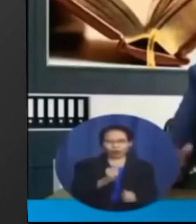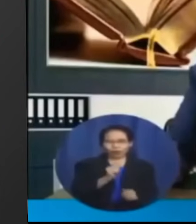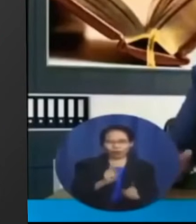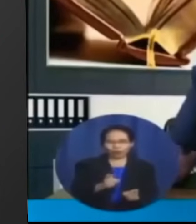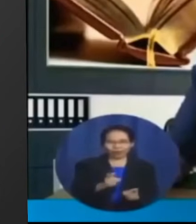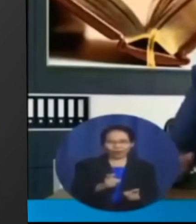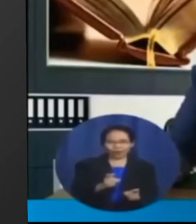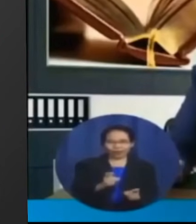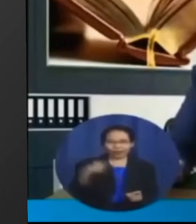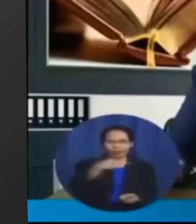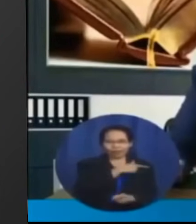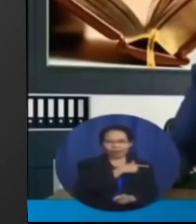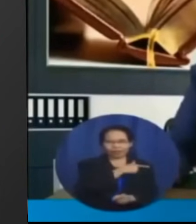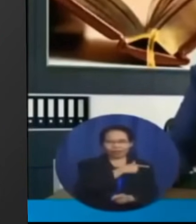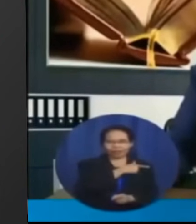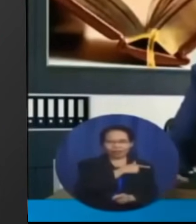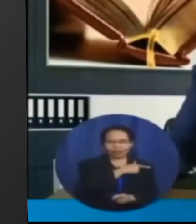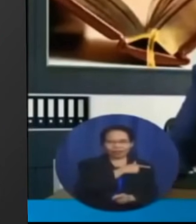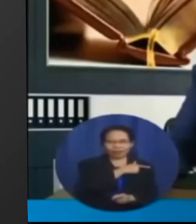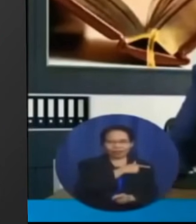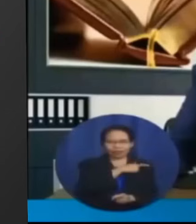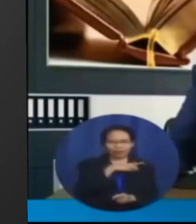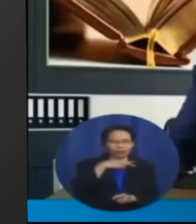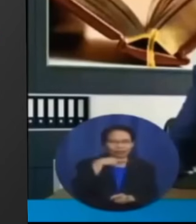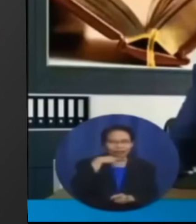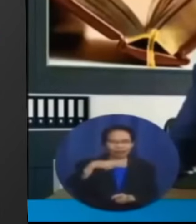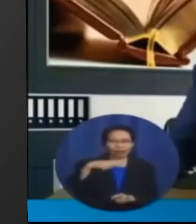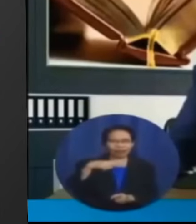dapat sana yung kasinungalingan must not be